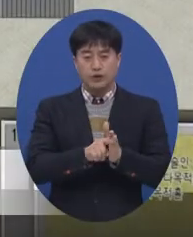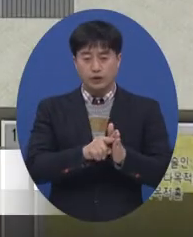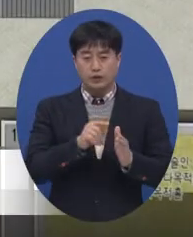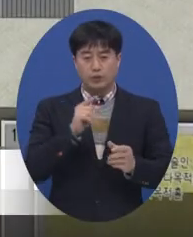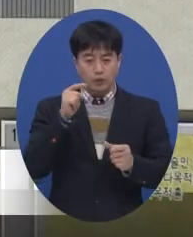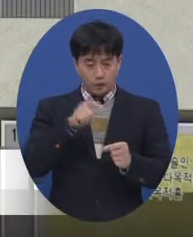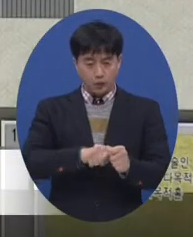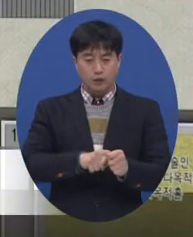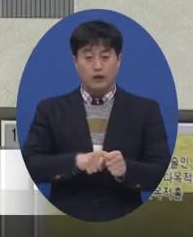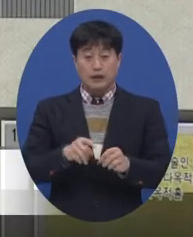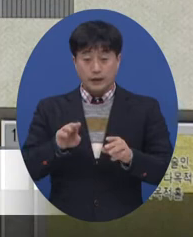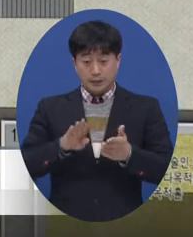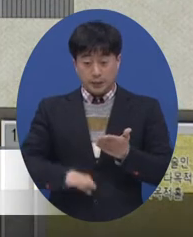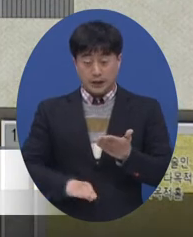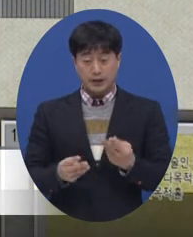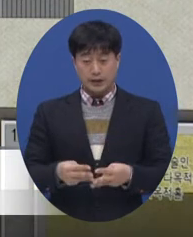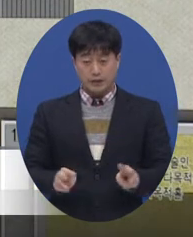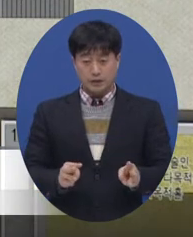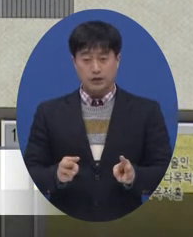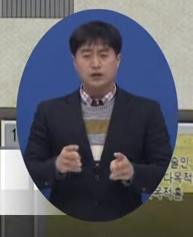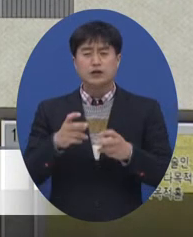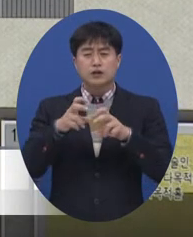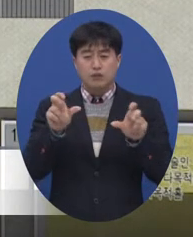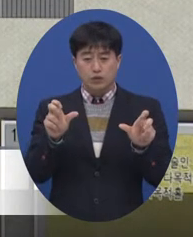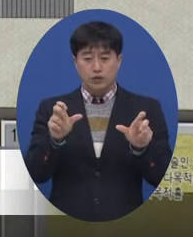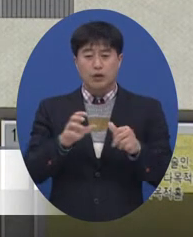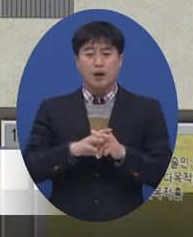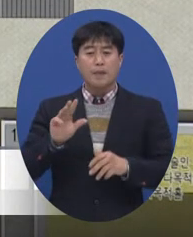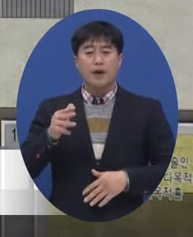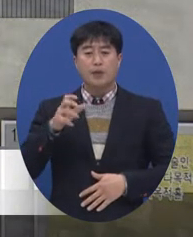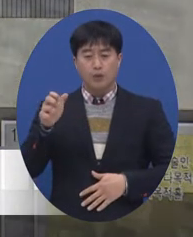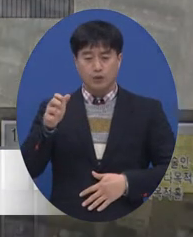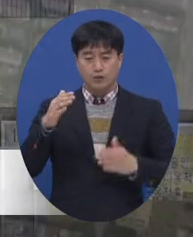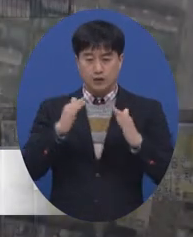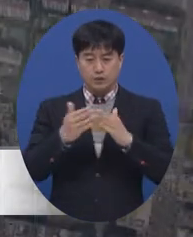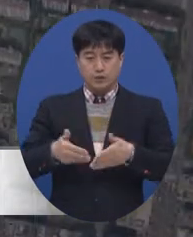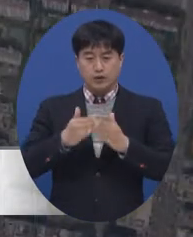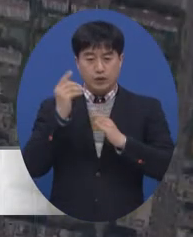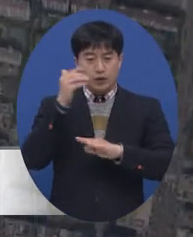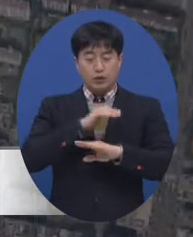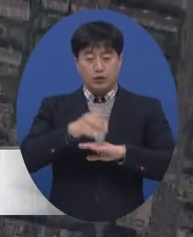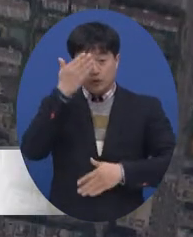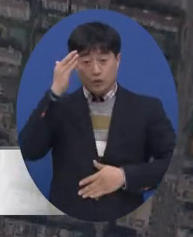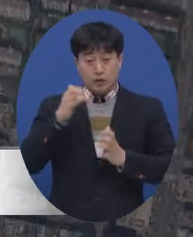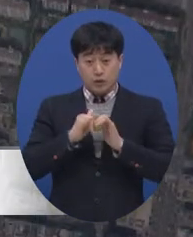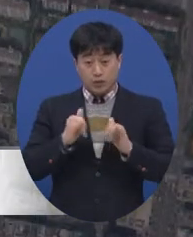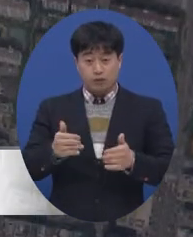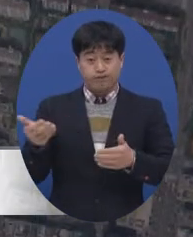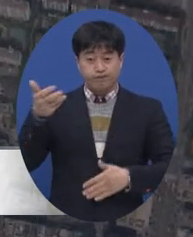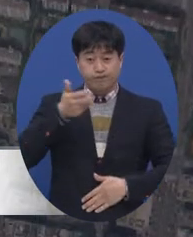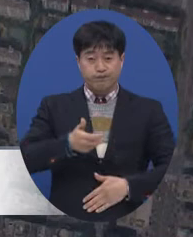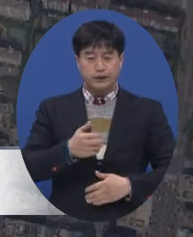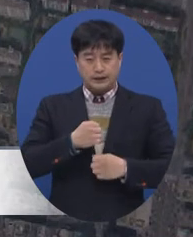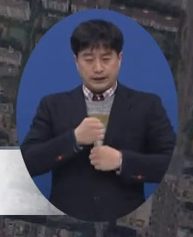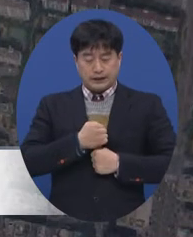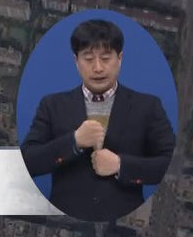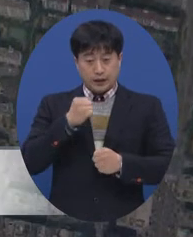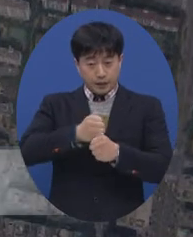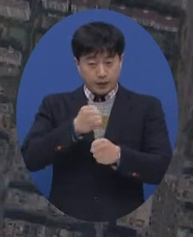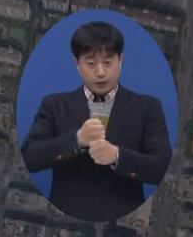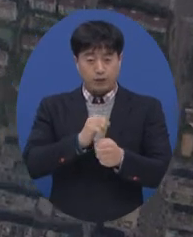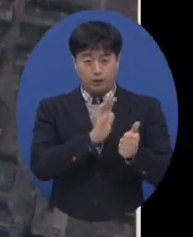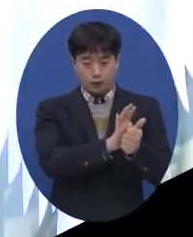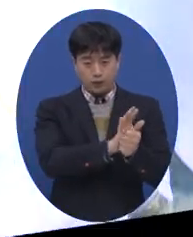지하 3층, 지상 25층에 850세대를 건립할 예정으로 청년 예술인이 입주해 안정적인 창작 활동을 펼칠 수